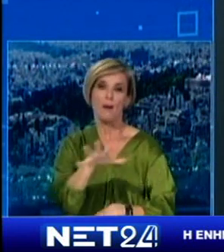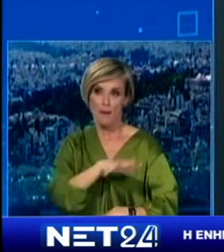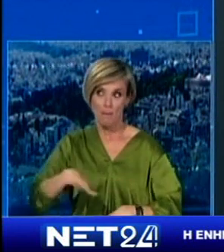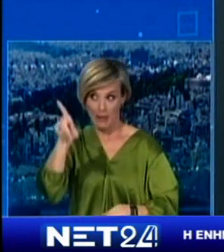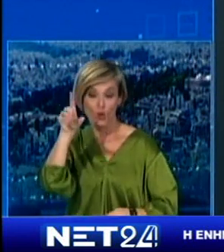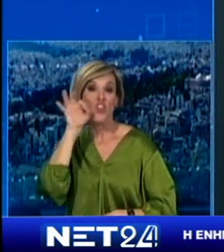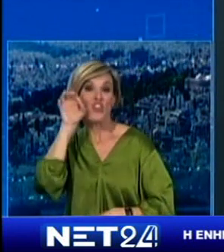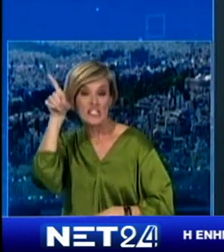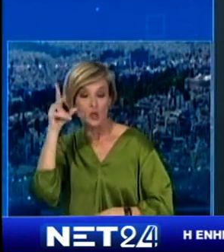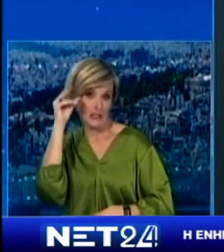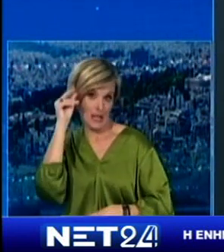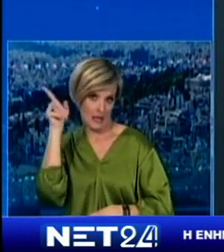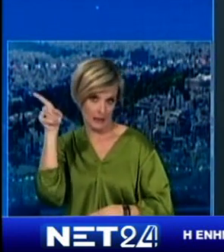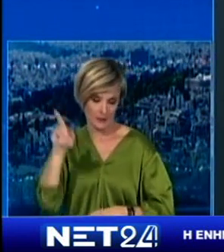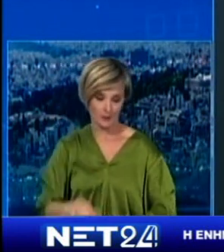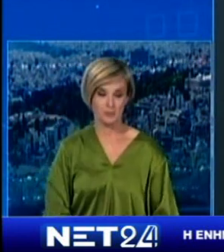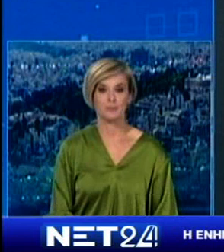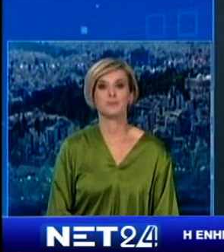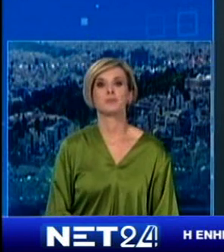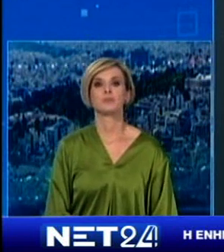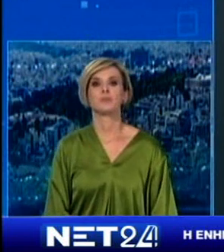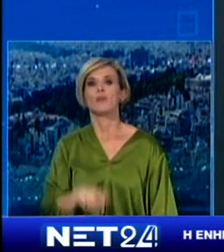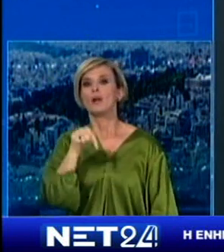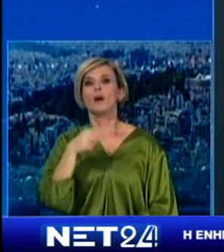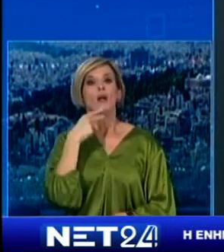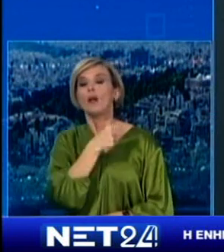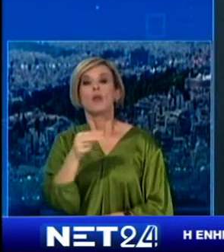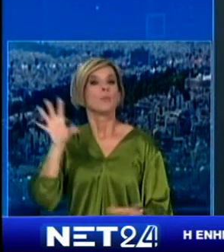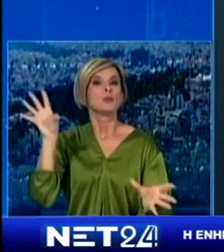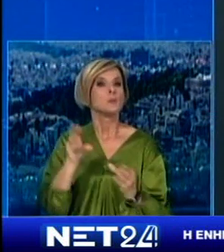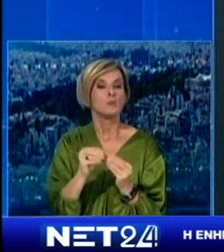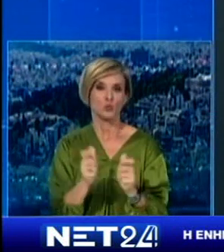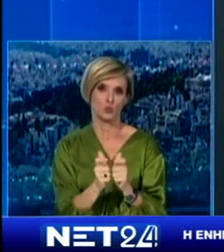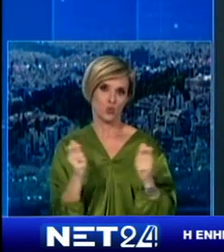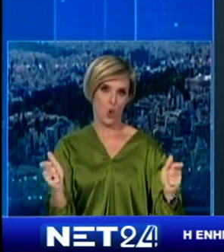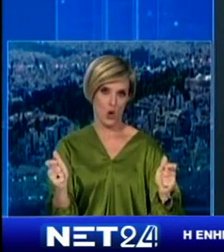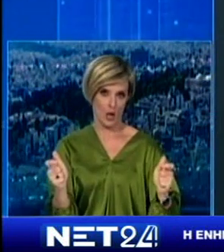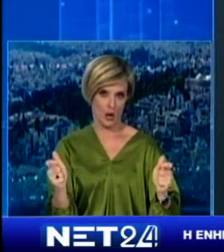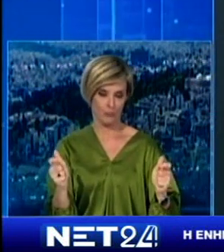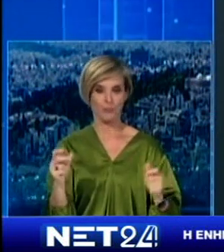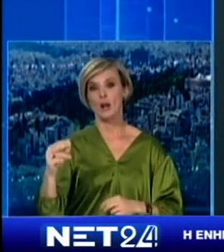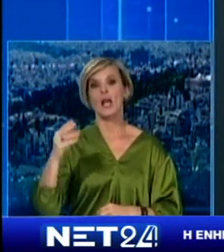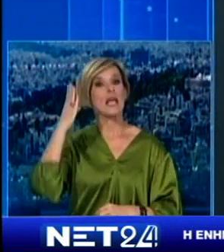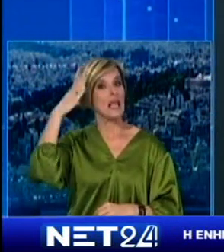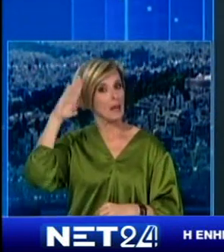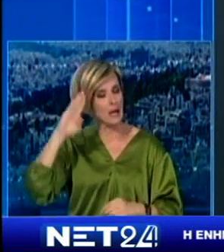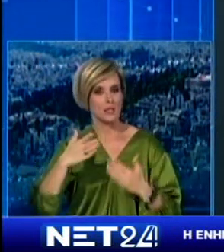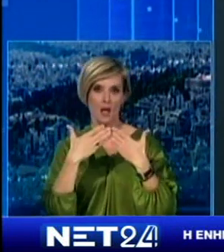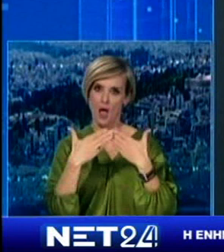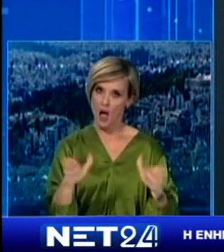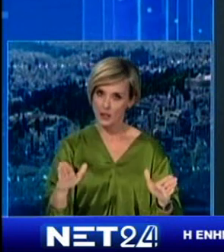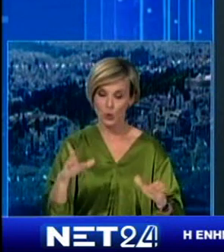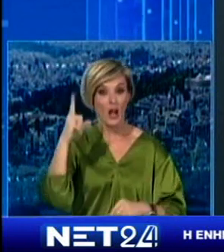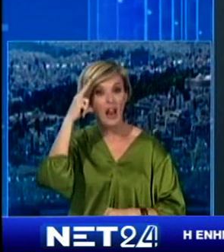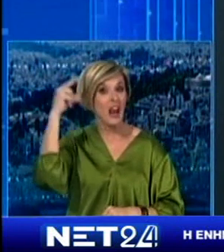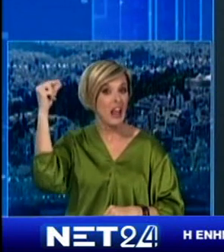Β αυξημένου κινδύνου. Όσον αφορά τώρα στα σχολεία, παραμένει ανοιχτή η πρωτοβάθμια εκπαίδευση για τα γυμνάσια, ενώ για τα